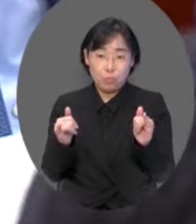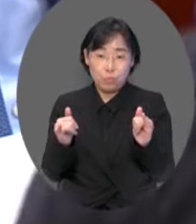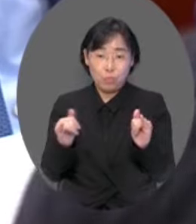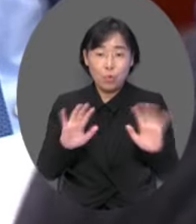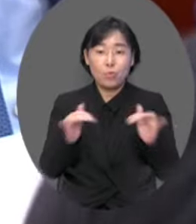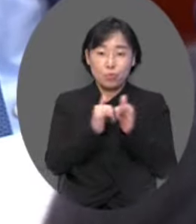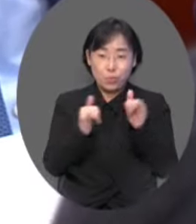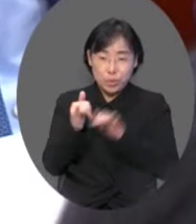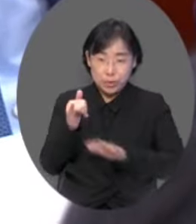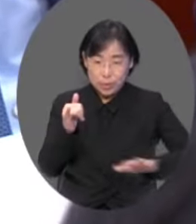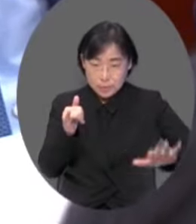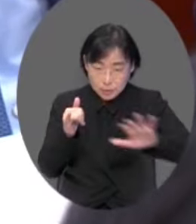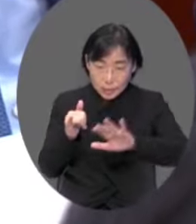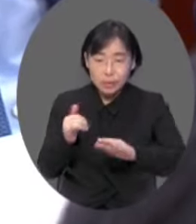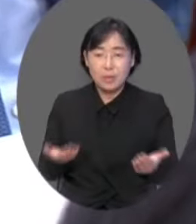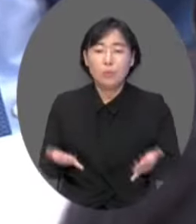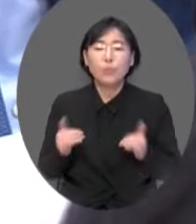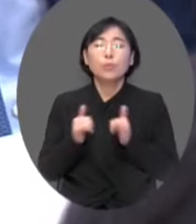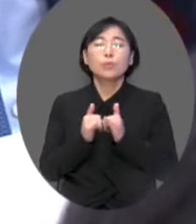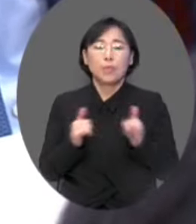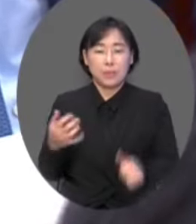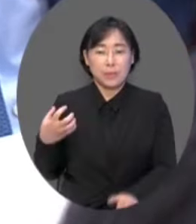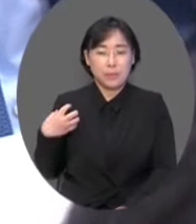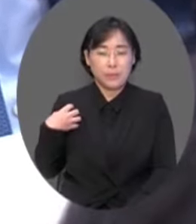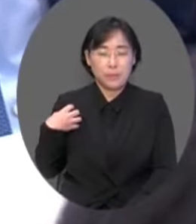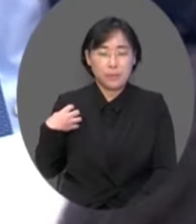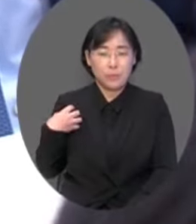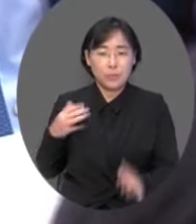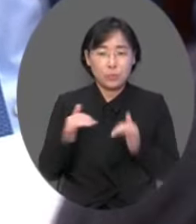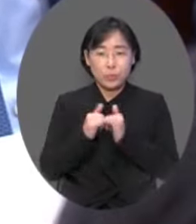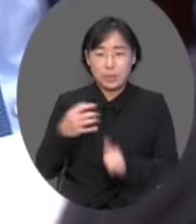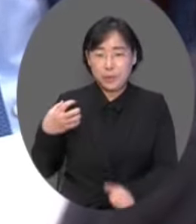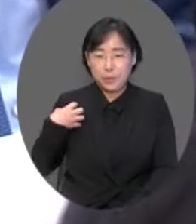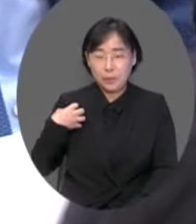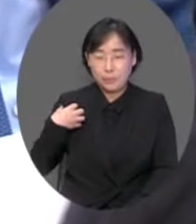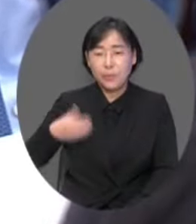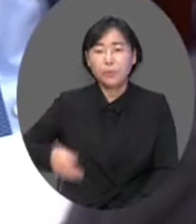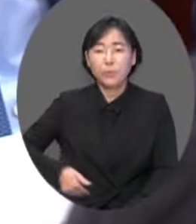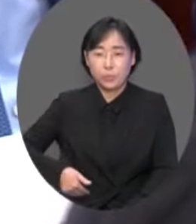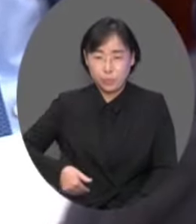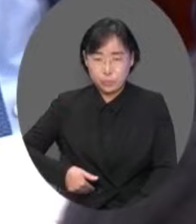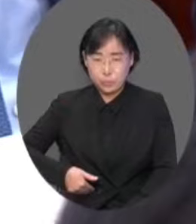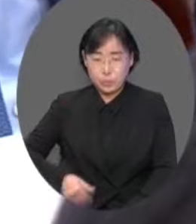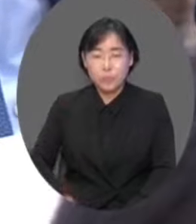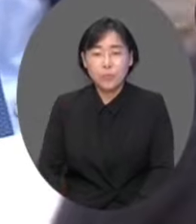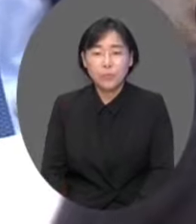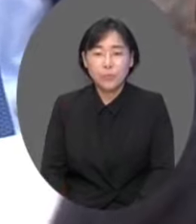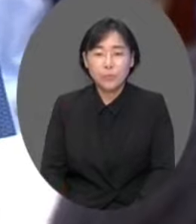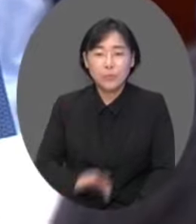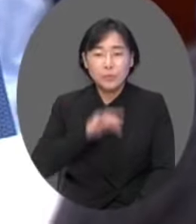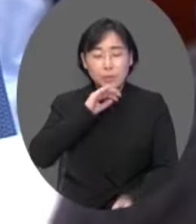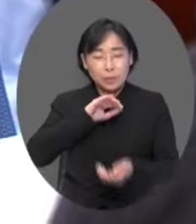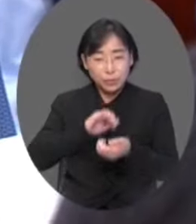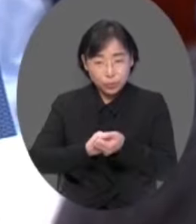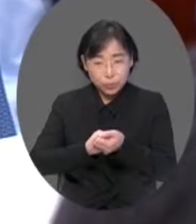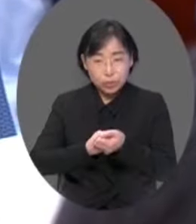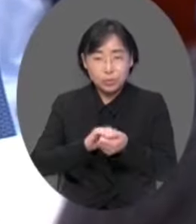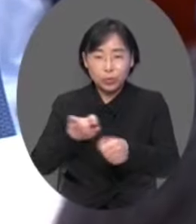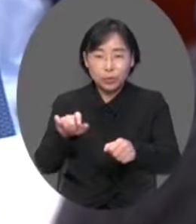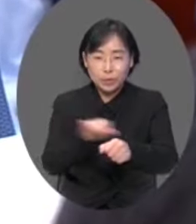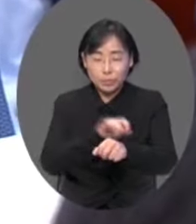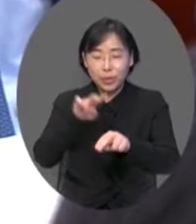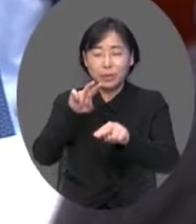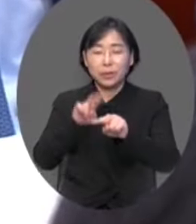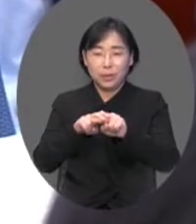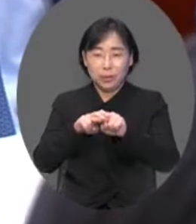국민 전체에 대한 봉사자입니다. 국민에 대해 책임을 져야 합니다. 그렇기 때문에 정년을 보장하고 그리고 특별한 지위를 누리는